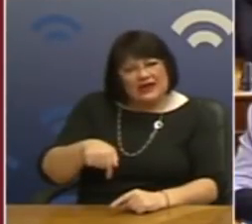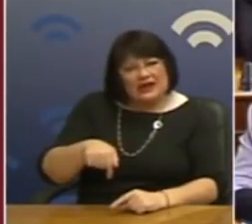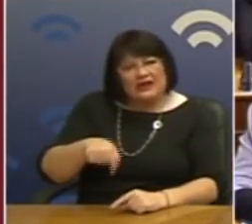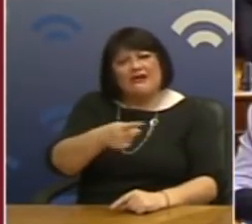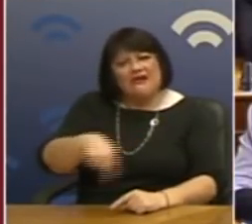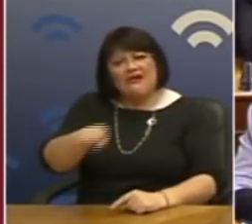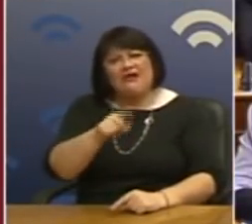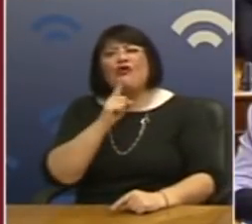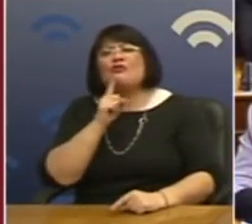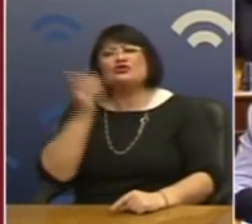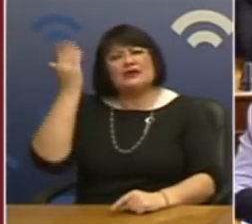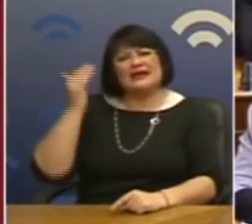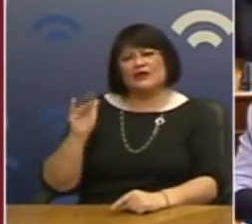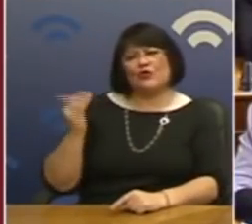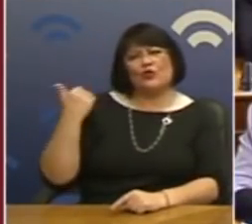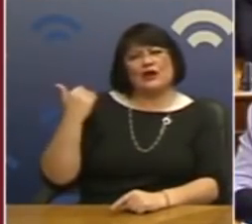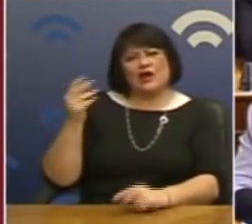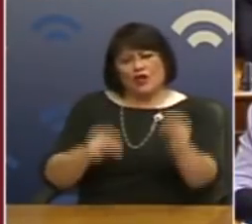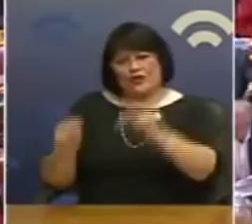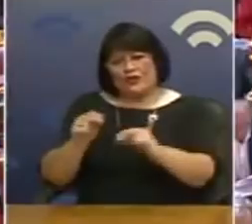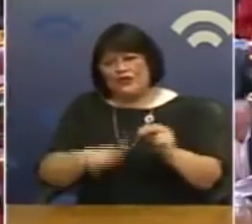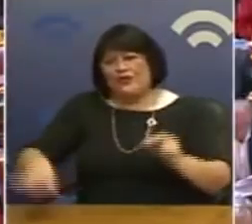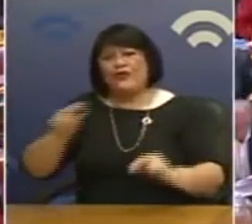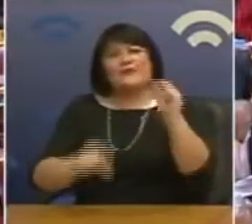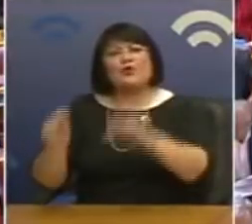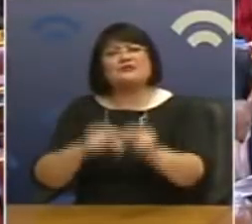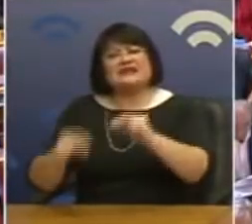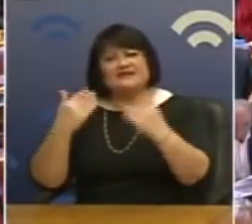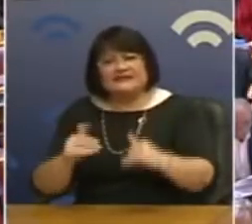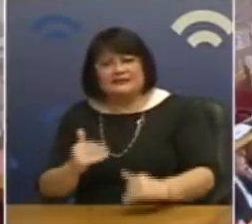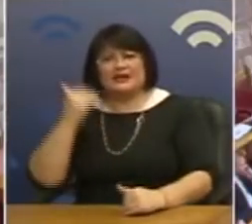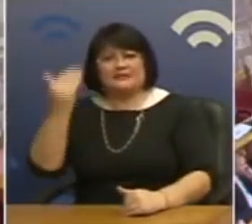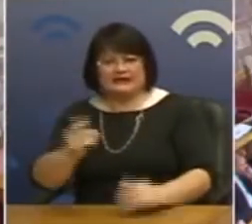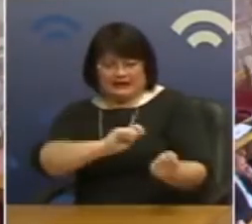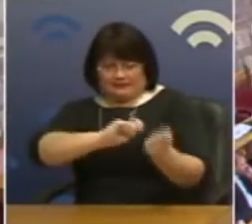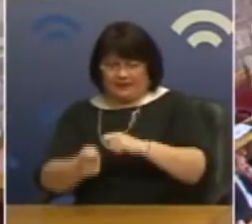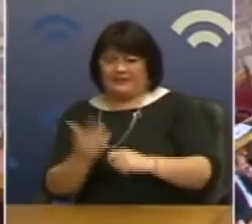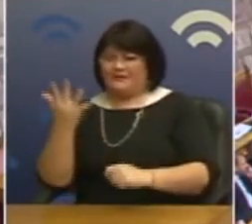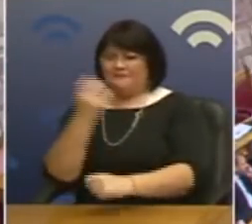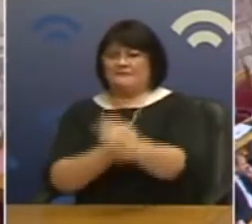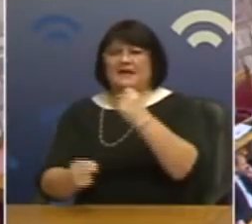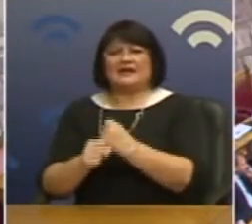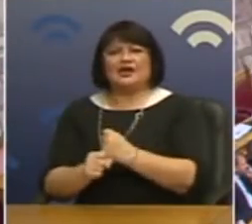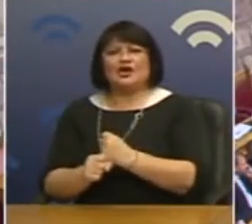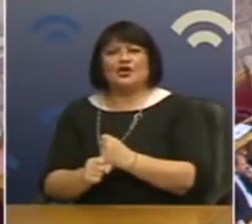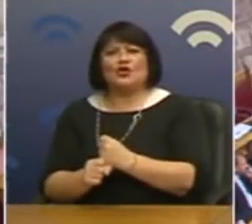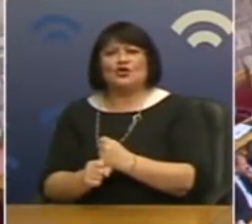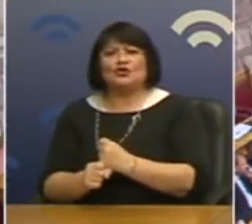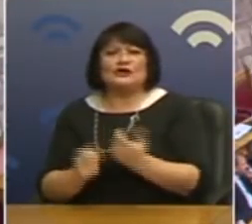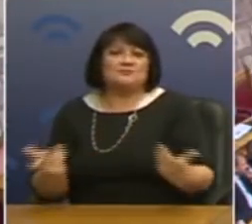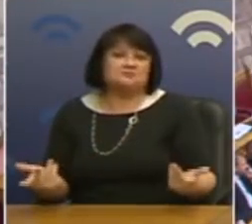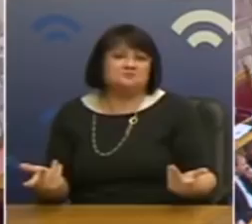το δημοψήφισμα και ό,τι ακολούθησε αυτό που κάνατε πριν 5 χρόνια, κορώνα κερδίζω, γράμματα